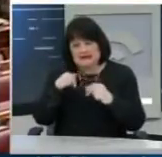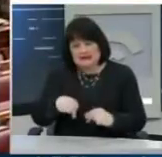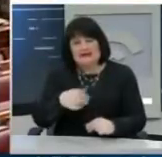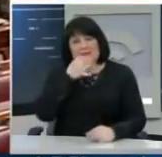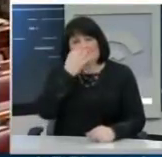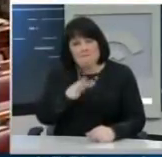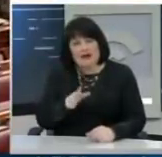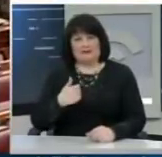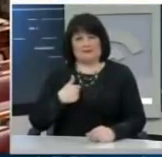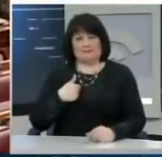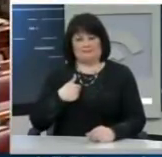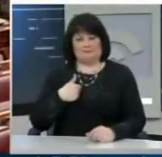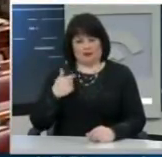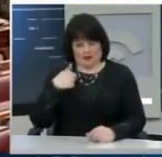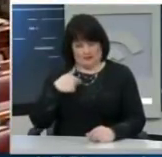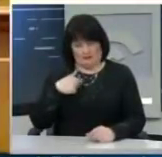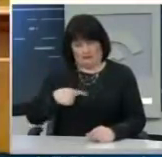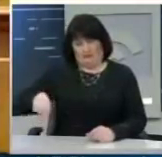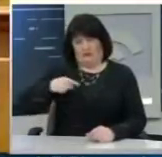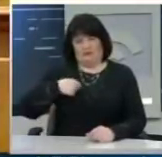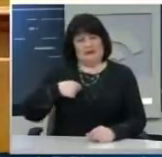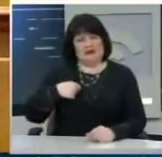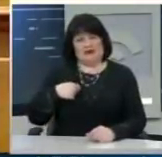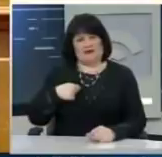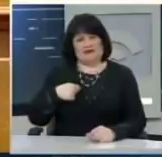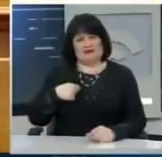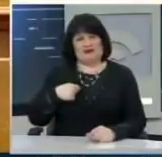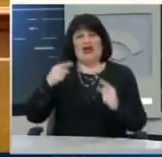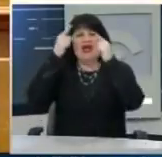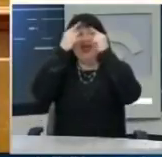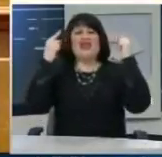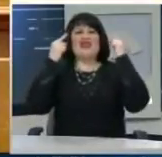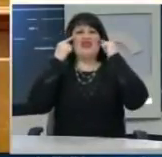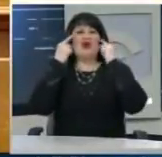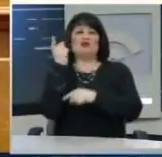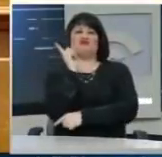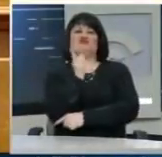είχα πει την εξής φράση, ότι εμείς δεν πρόκειται να κάνουμε θεοδικία.